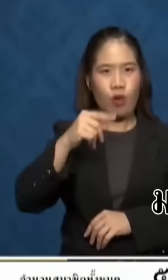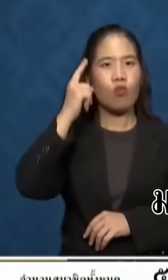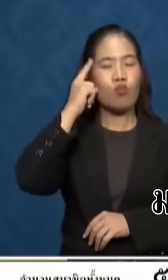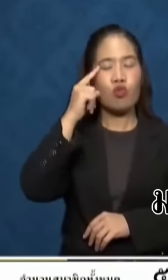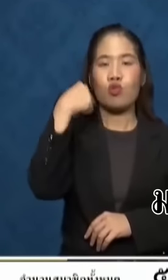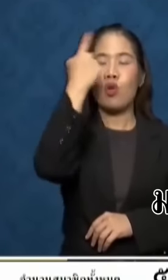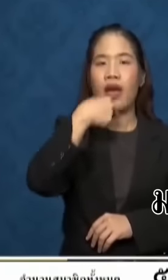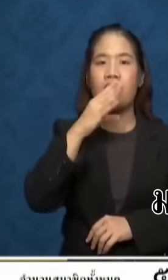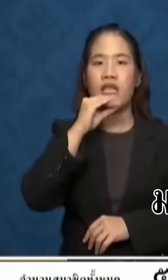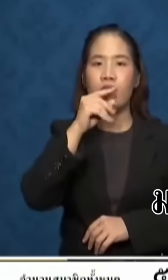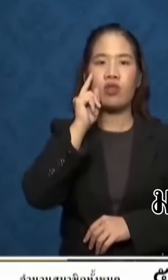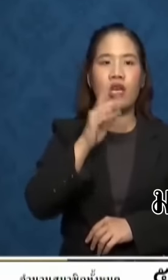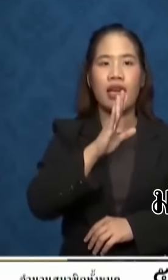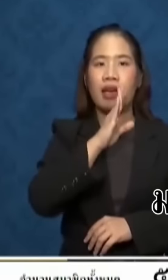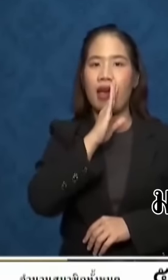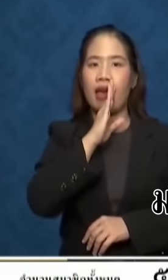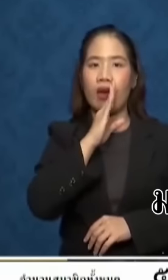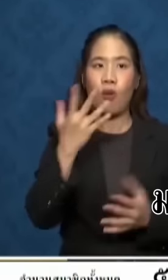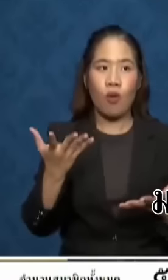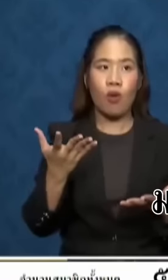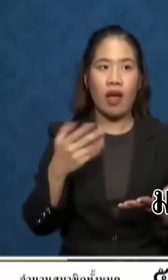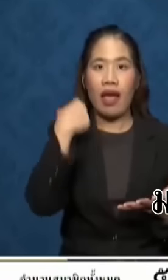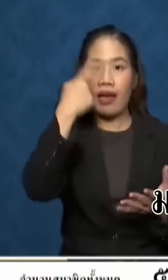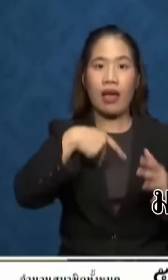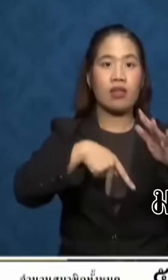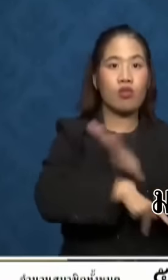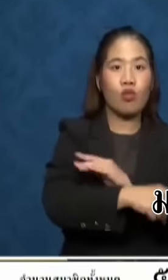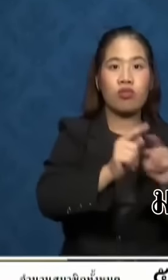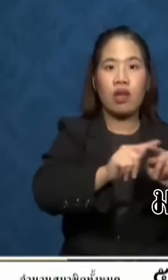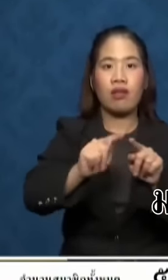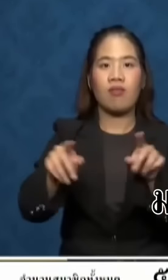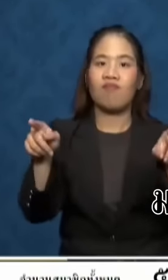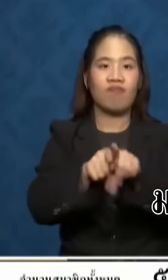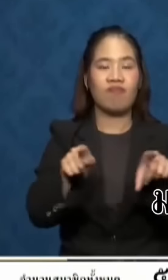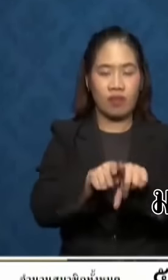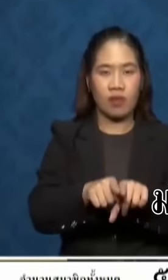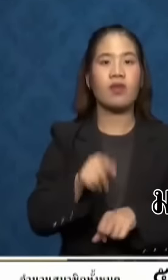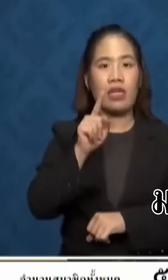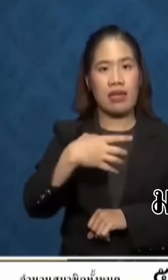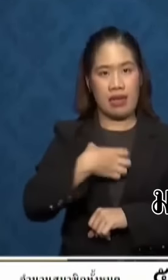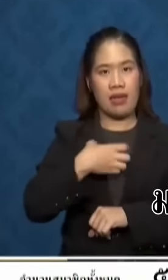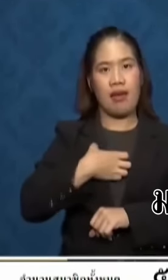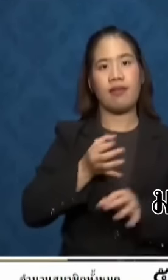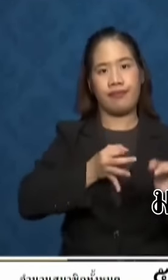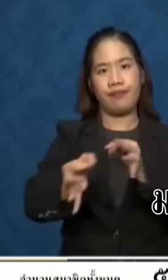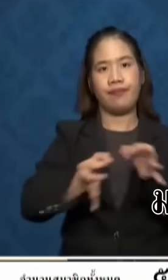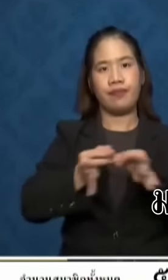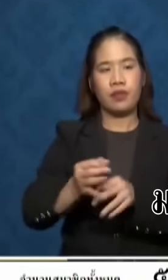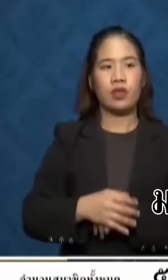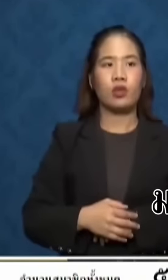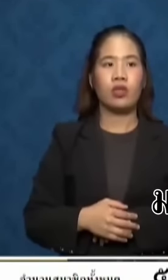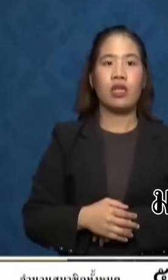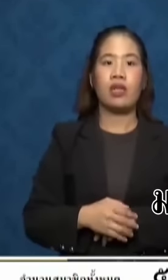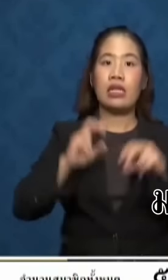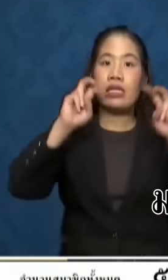า คนที่ไม่พูดจริ คนทก็กับพวกกลงบานกลเมืองพวกเดีวกันอัี้คอสิ่ทอยากจะกลับเรีน ส่วนเรื่องยาง